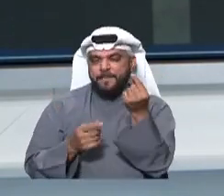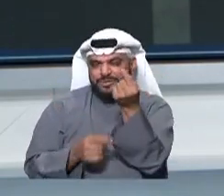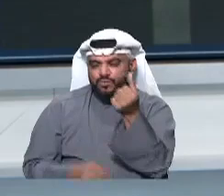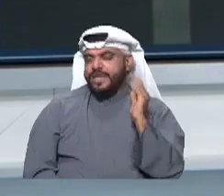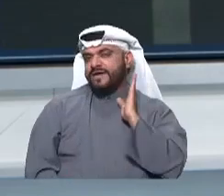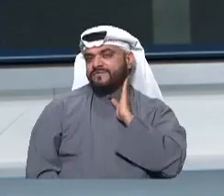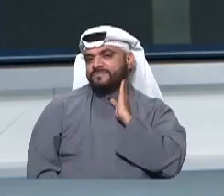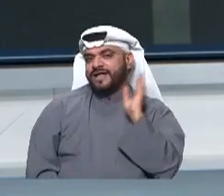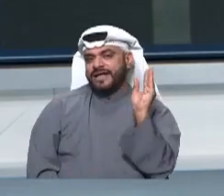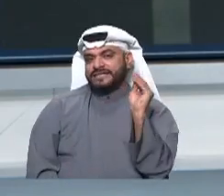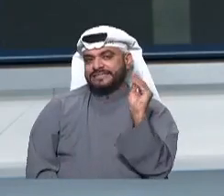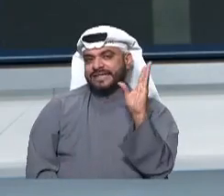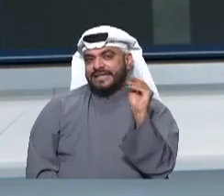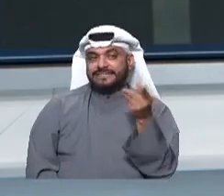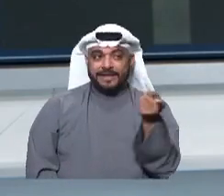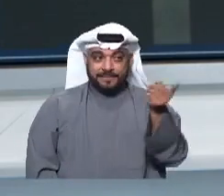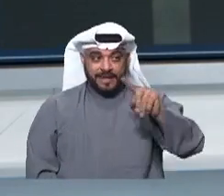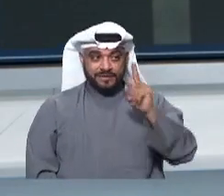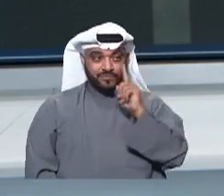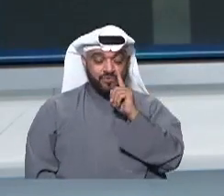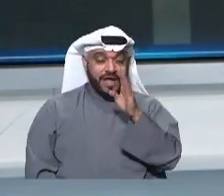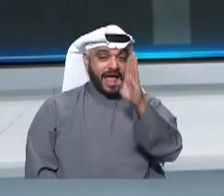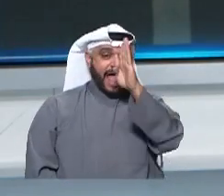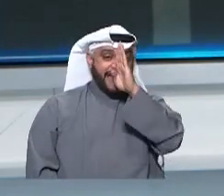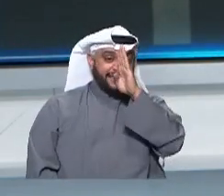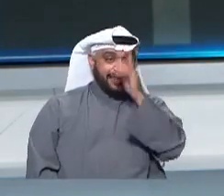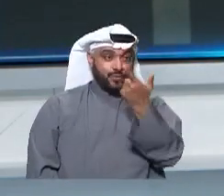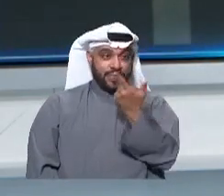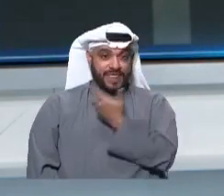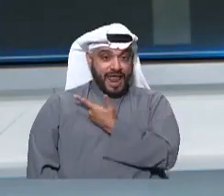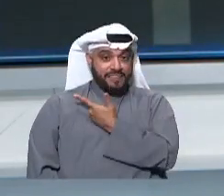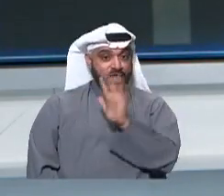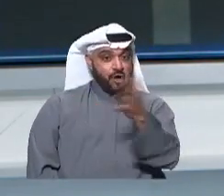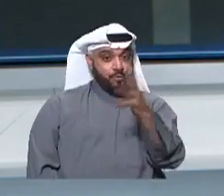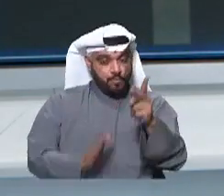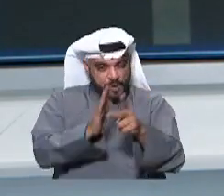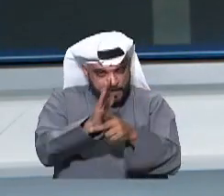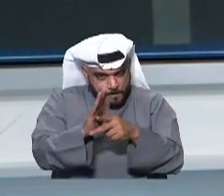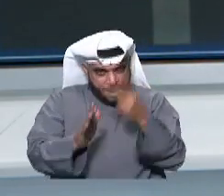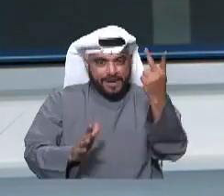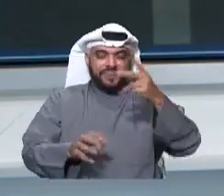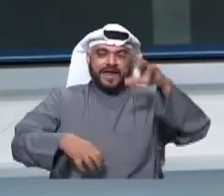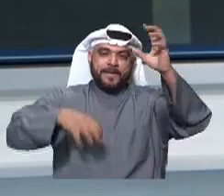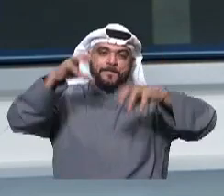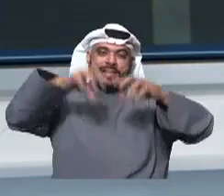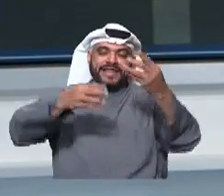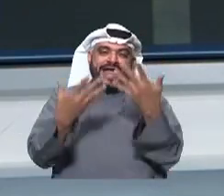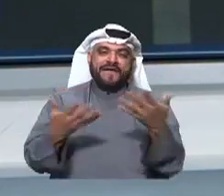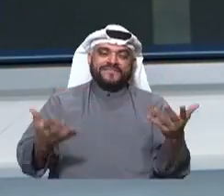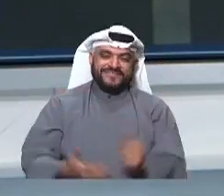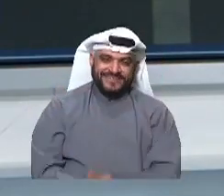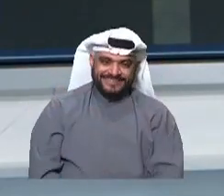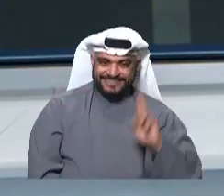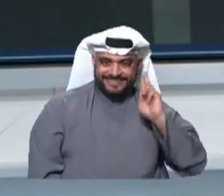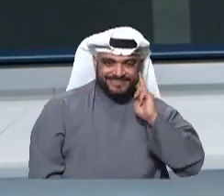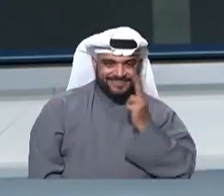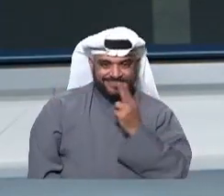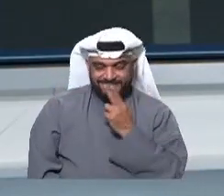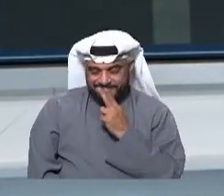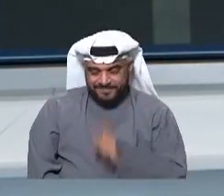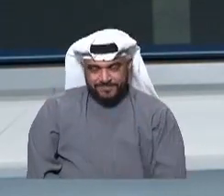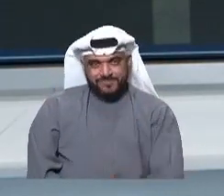أخرى منتصف الأسبوع المقبل، وعودة لفرص الأمطار قد تكون رشات خفيفة على بعض المناطق. أعزائي المشاهدين، إلى أن